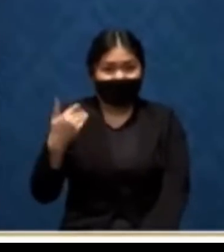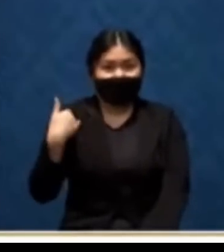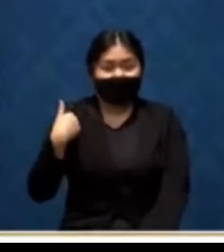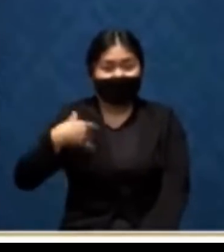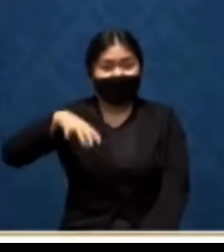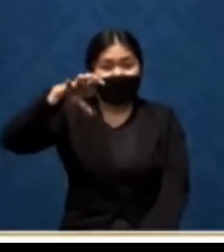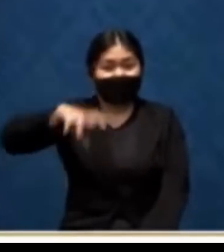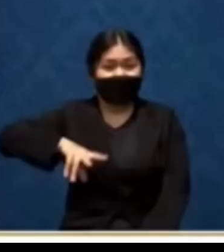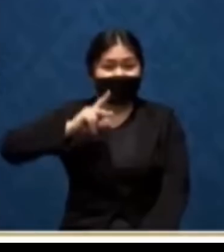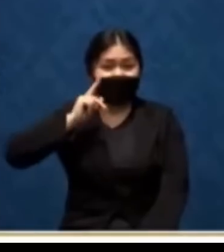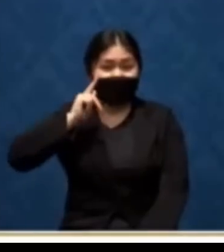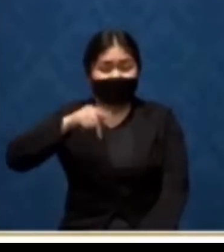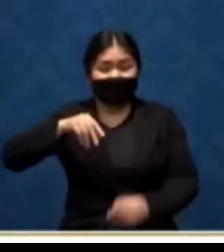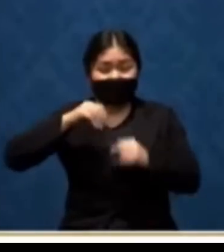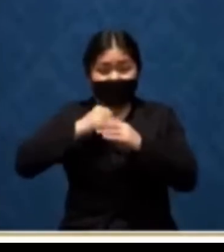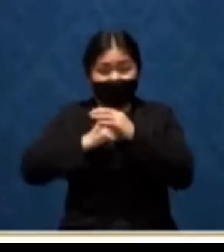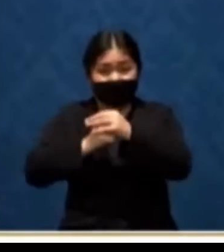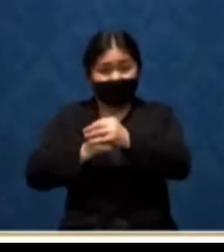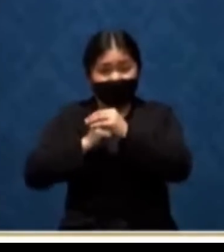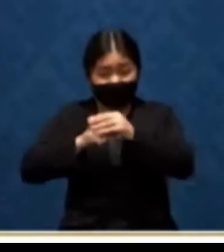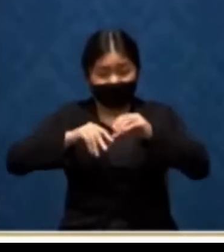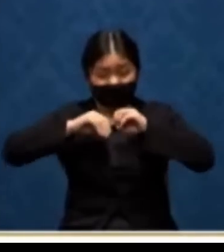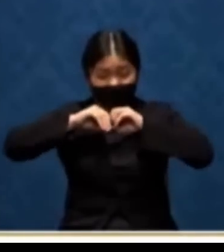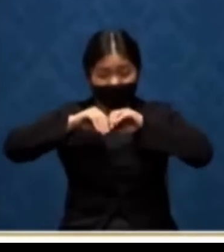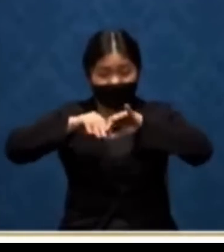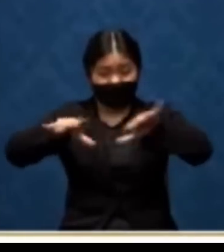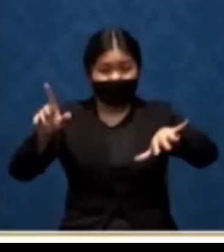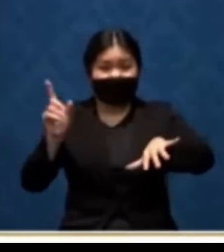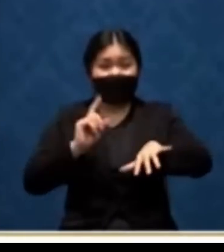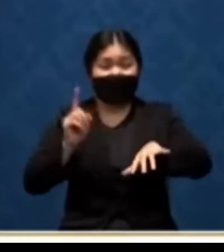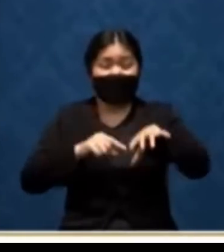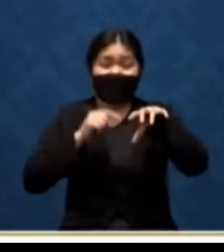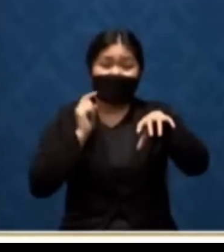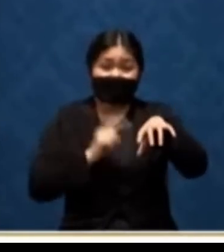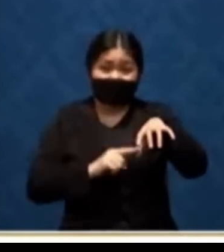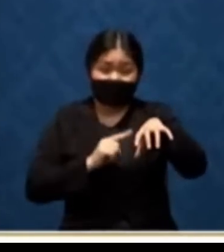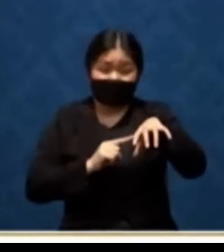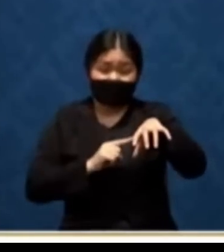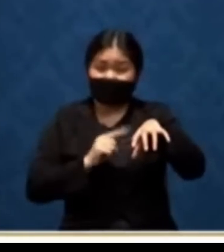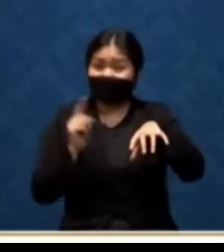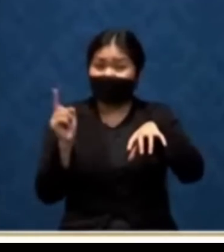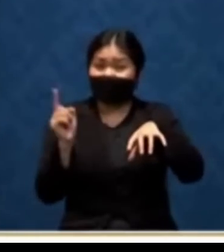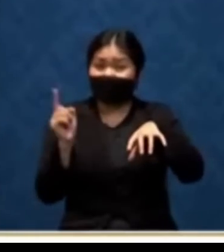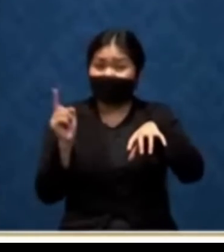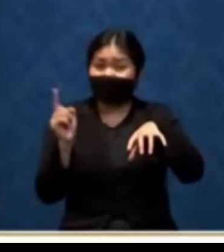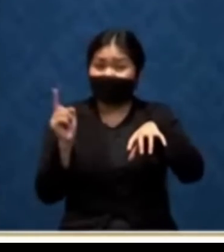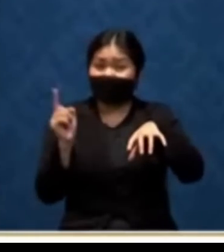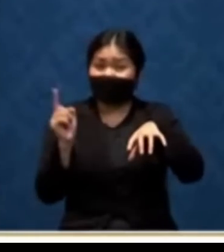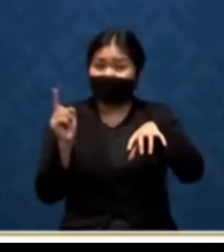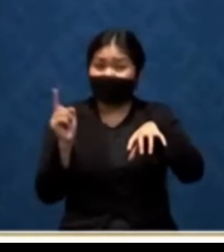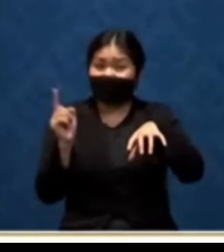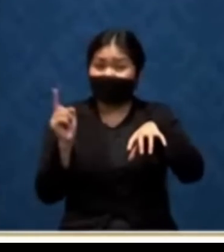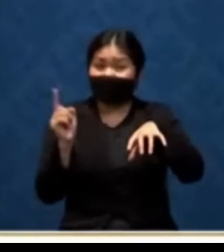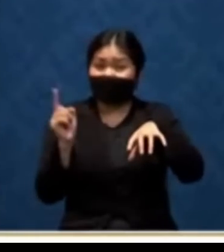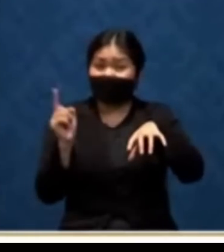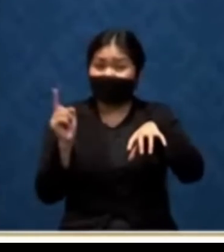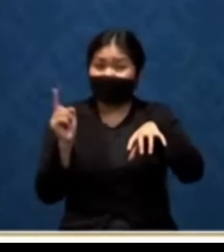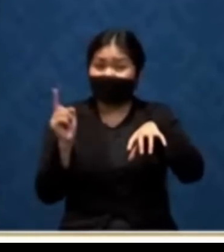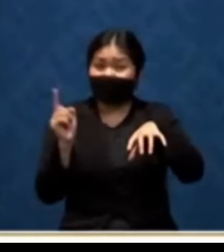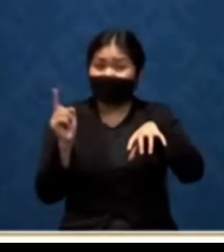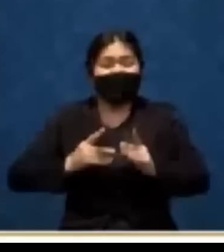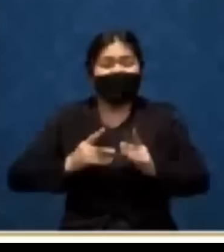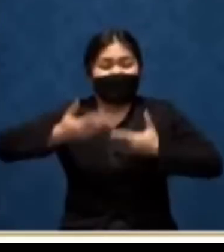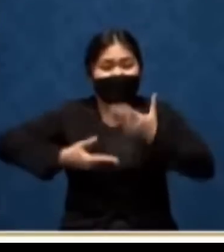นักข่าวในจีนต่างรายงานกันว่ามันคือสถานีปลายทางของการค้ามนุษย์